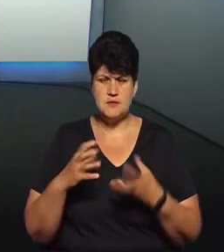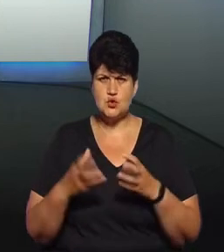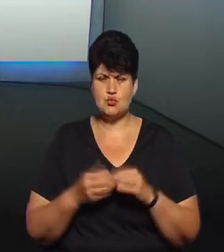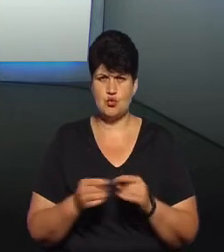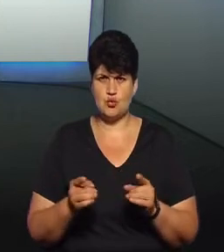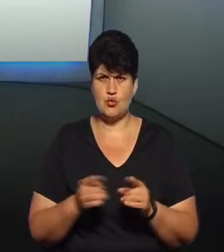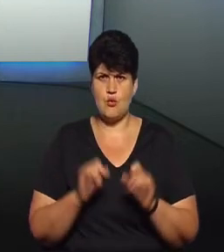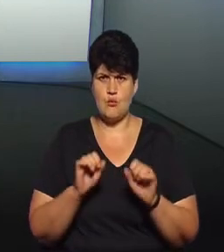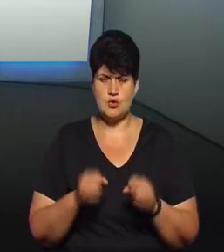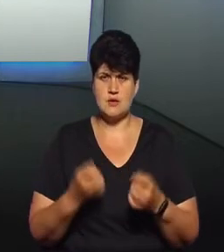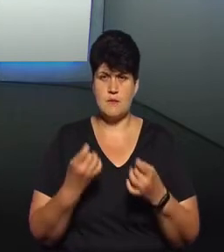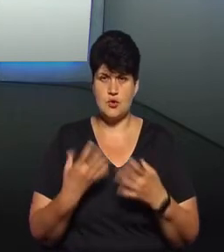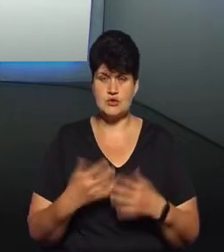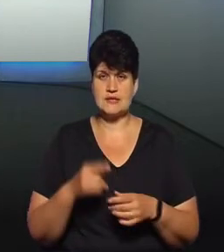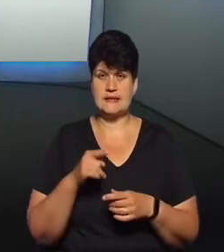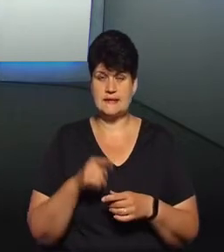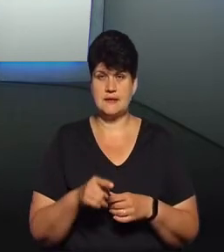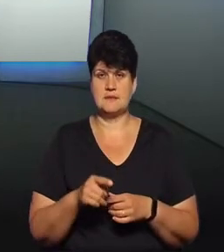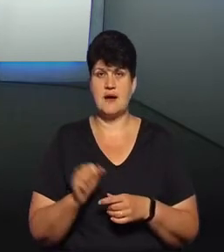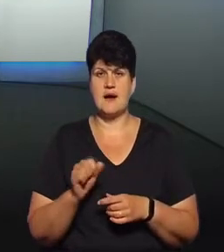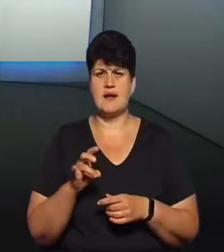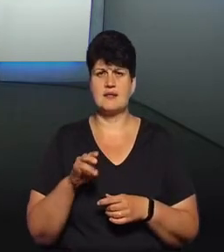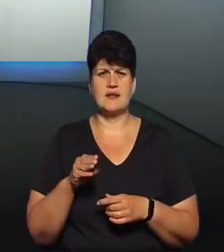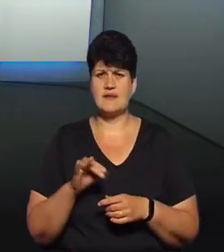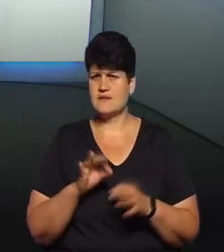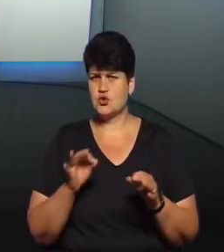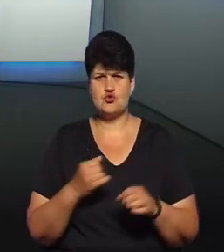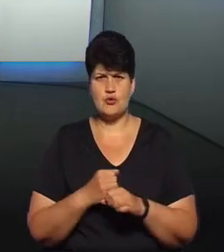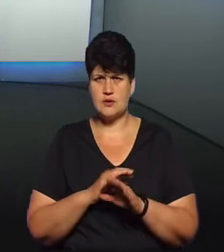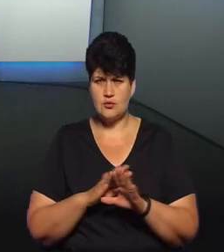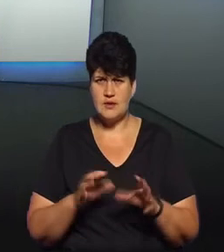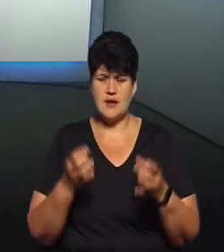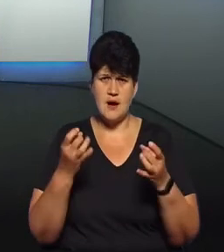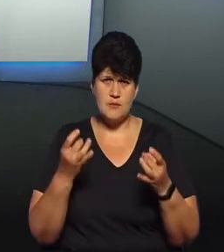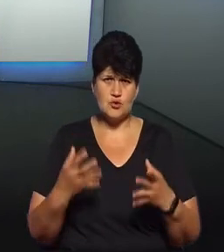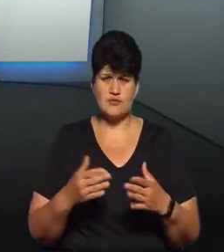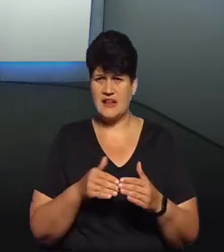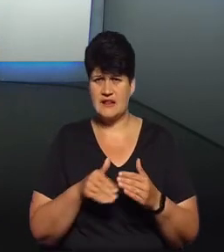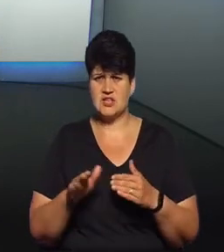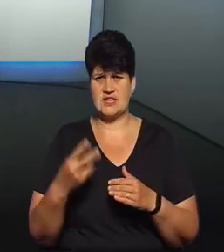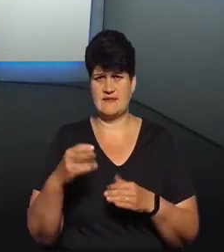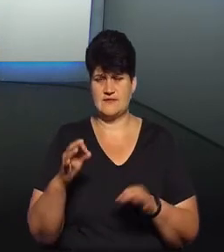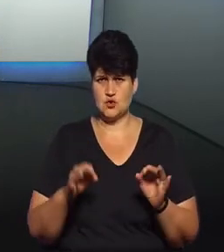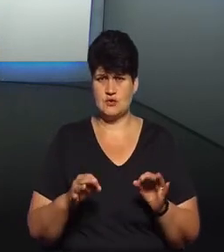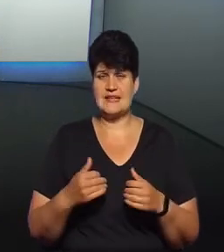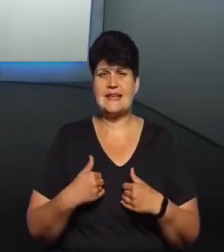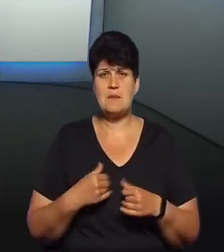тими антиваксами нічого не робити, головне, щоб просто вони не виходили за 20%. Я би не сказав, що не треба нічого